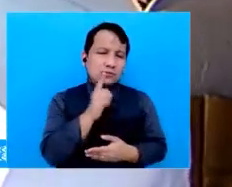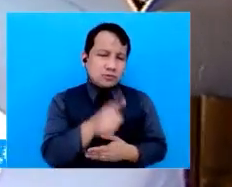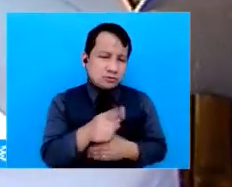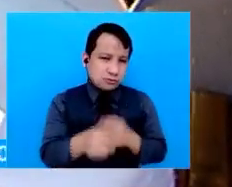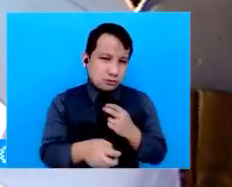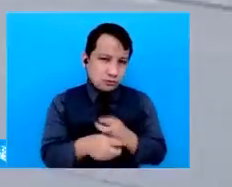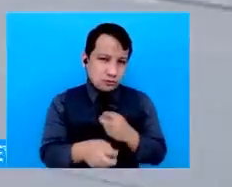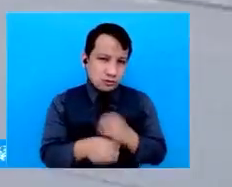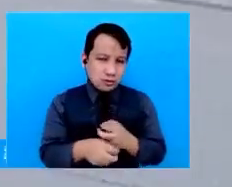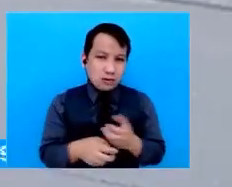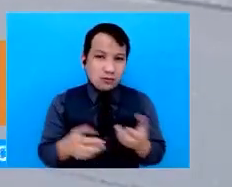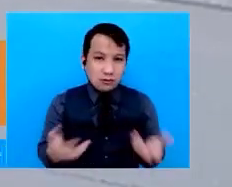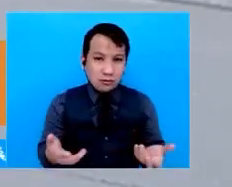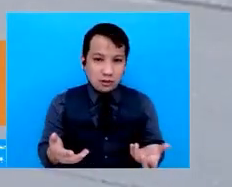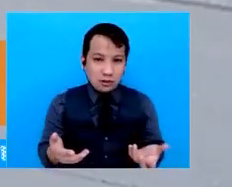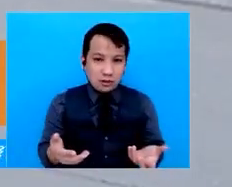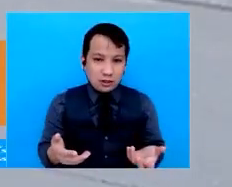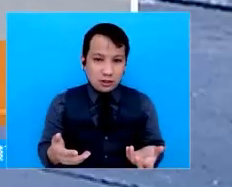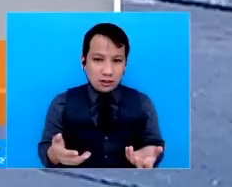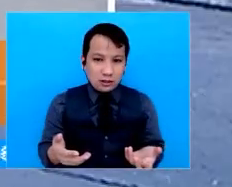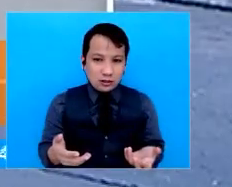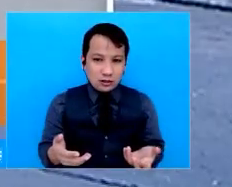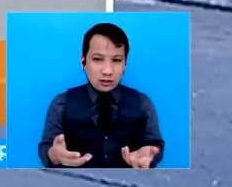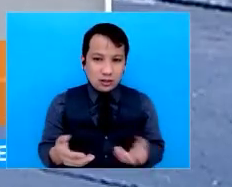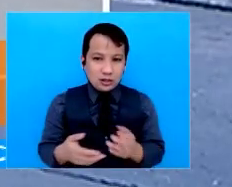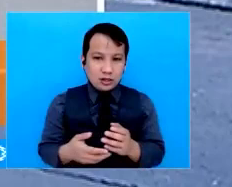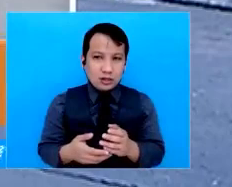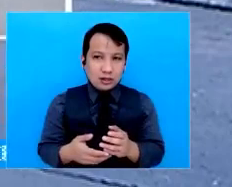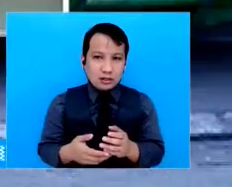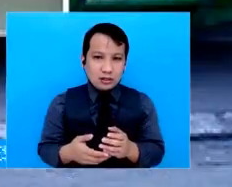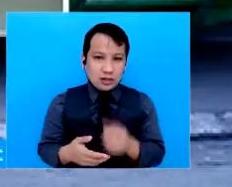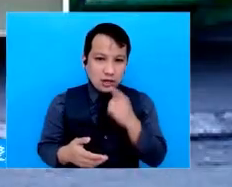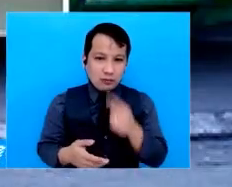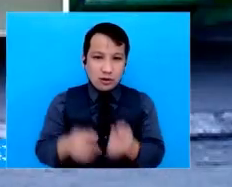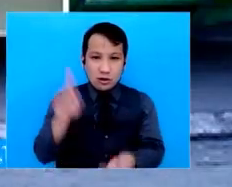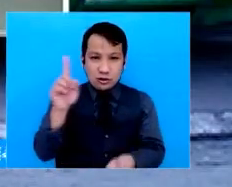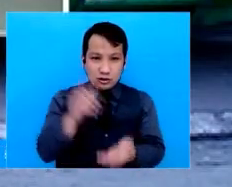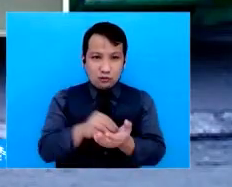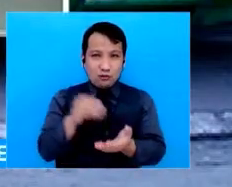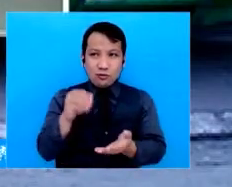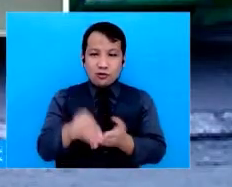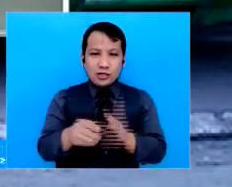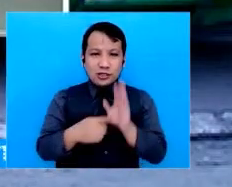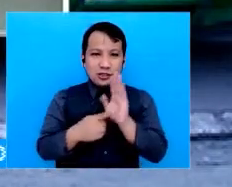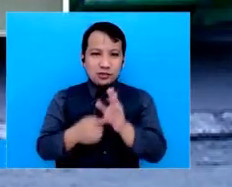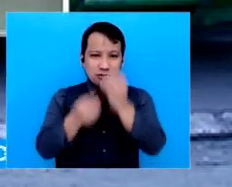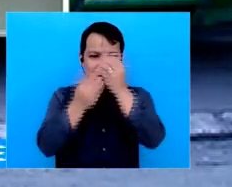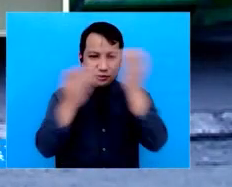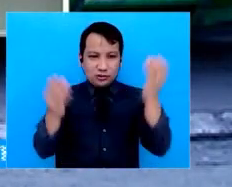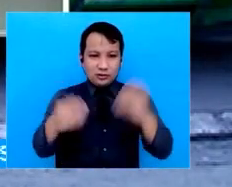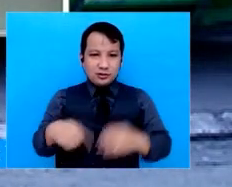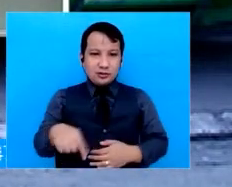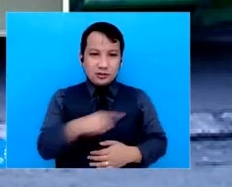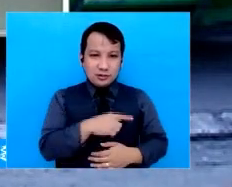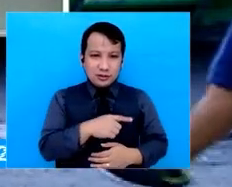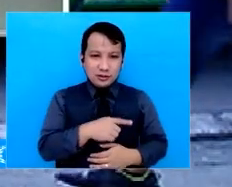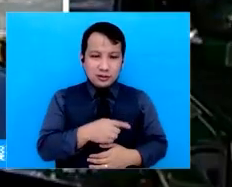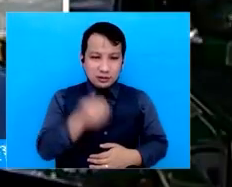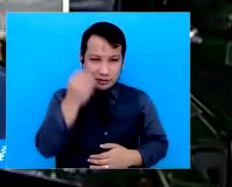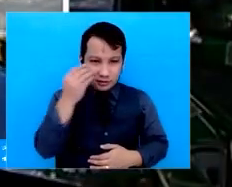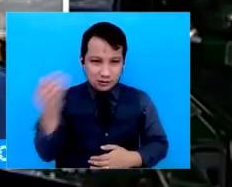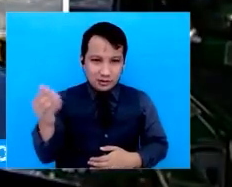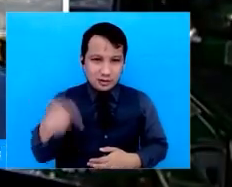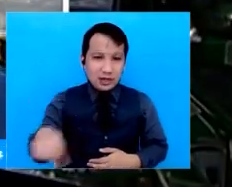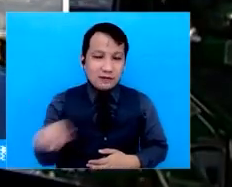walang kakainin. So matotal, nasa 1 bilyong piso ang nakalaang budget ng Development Budget Coordination Committee